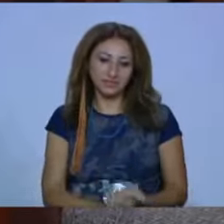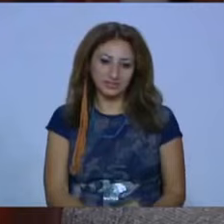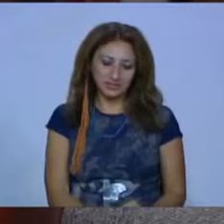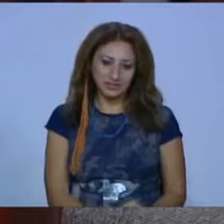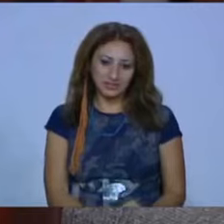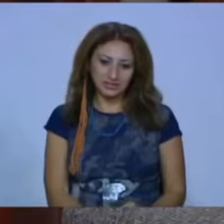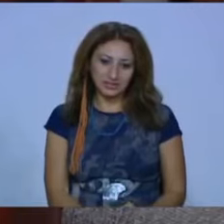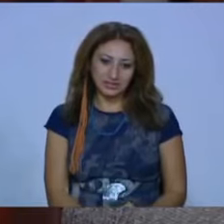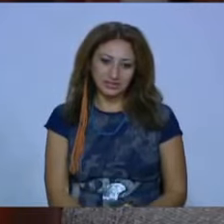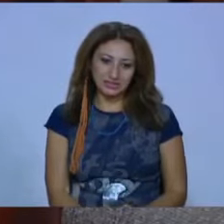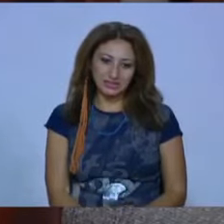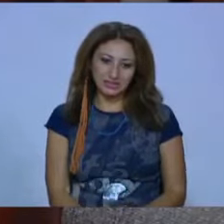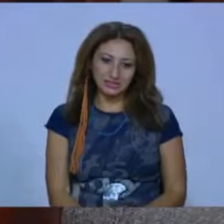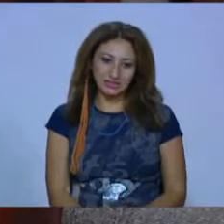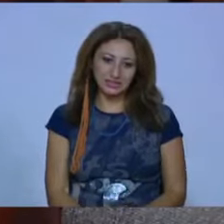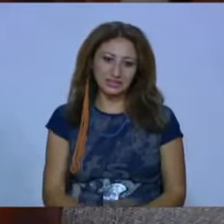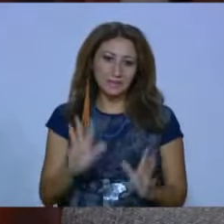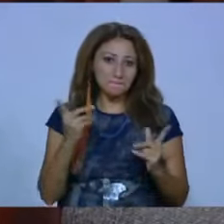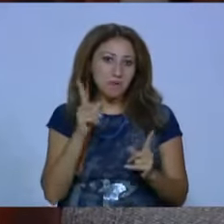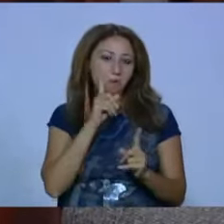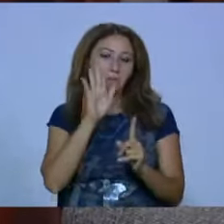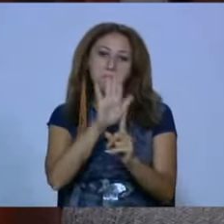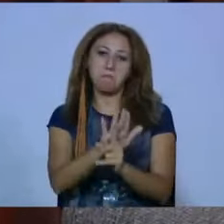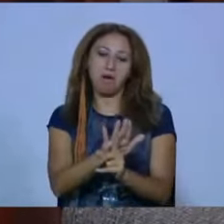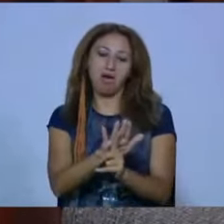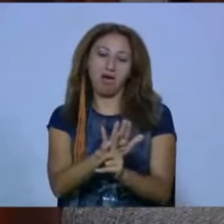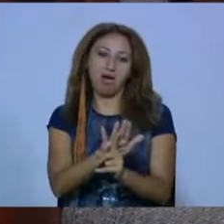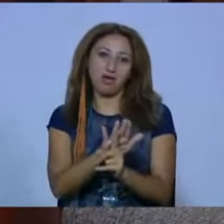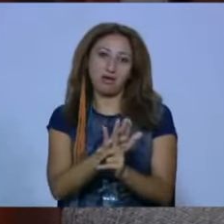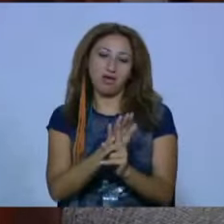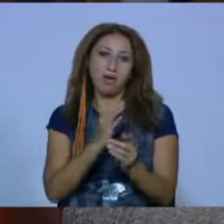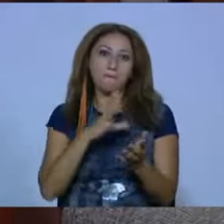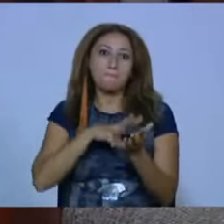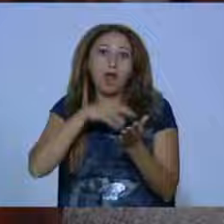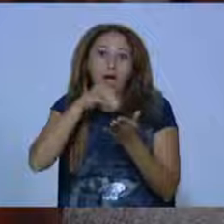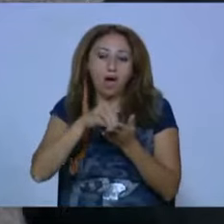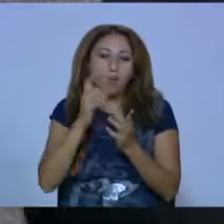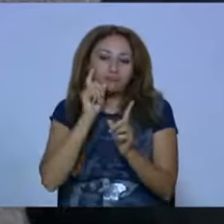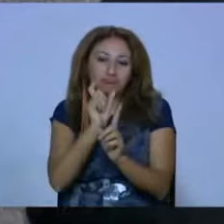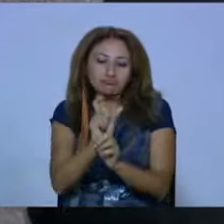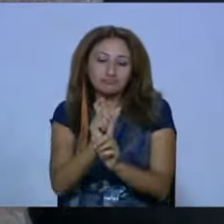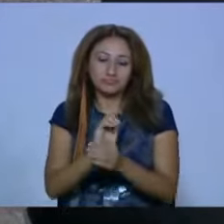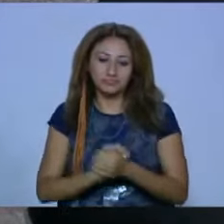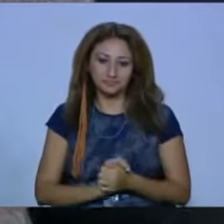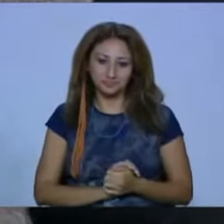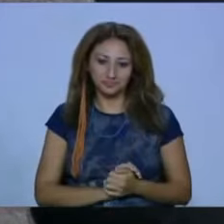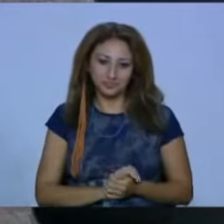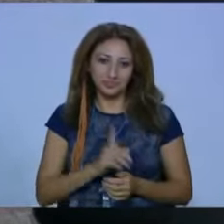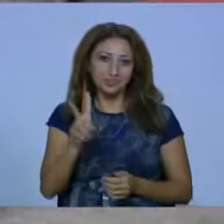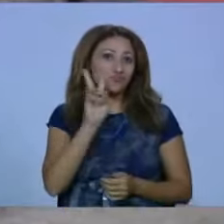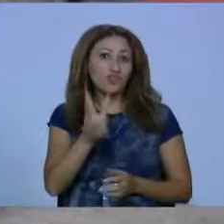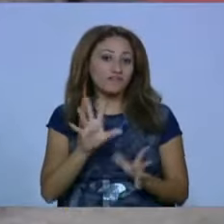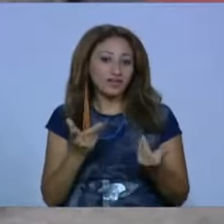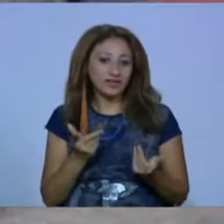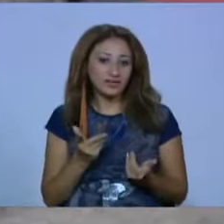اللي عملت المشوار ده كله يعتبر امها لانها هي اللي تابعت من الالف للياء. لاحظت ايه؟ لاحظت